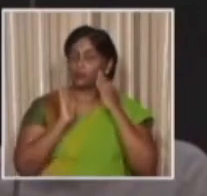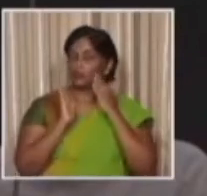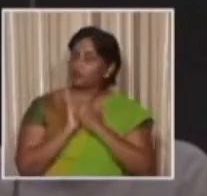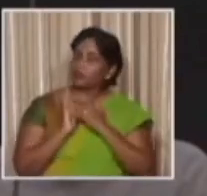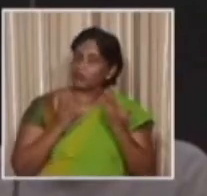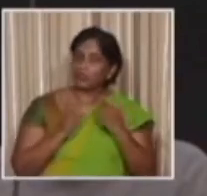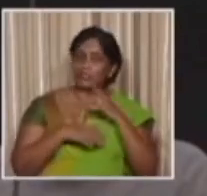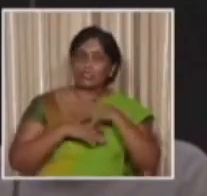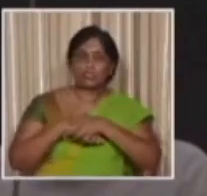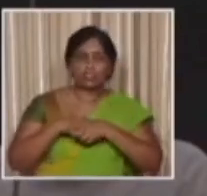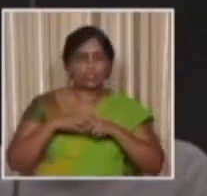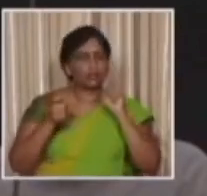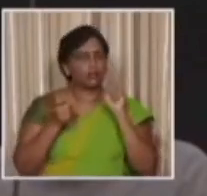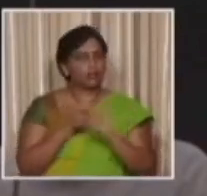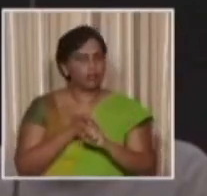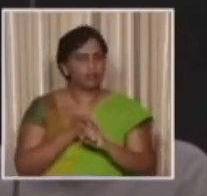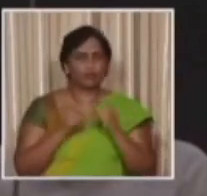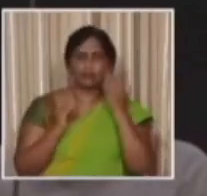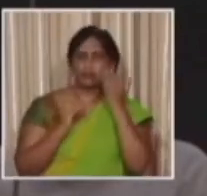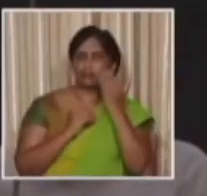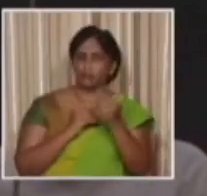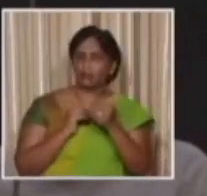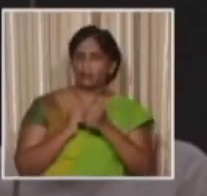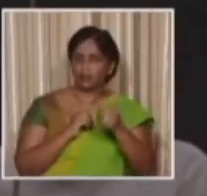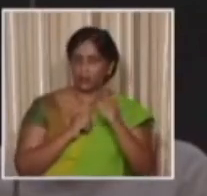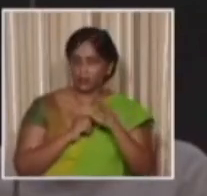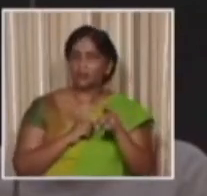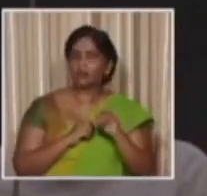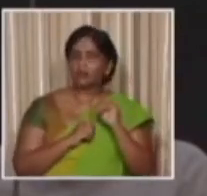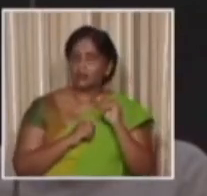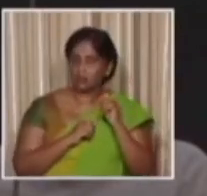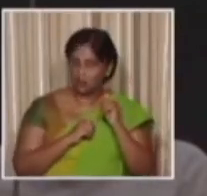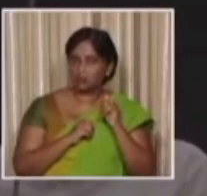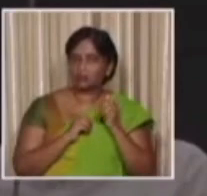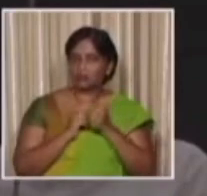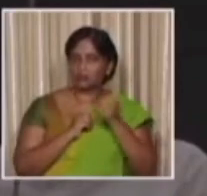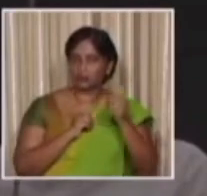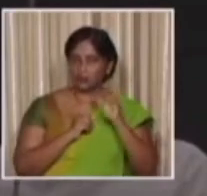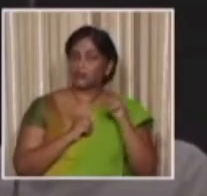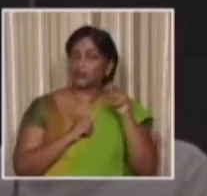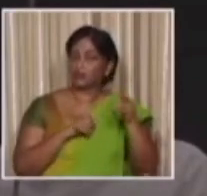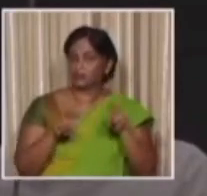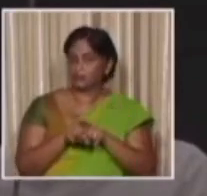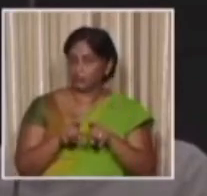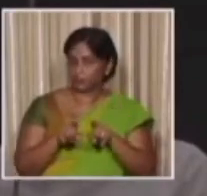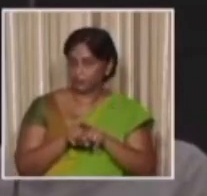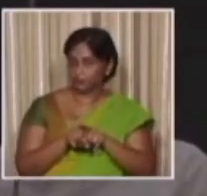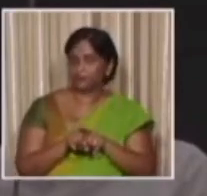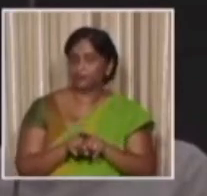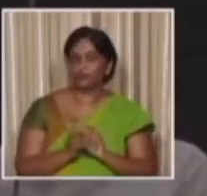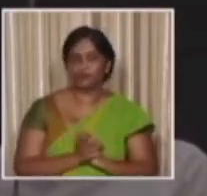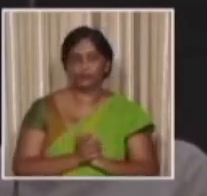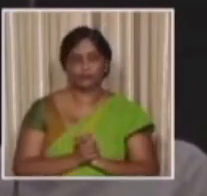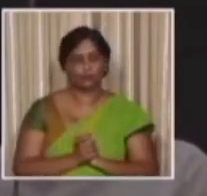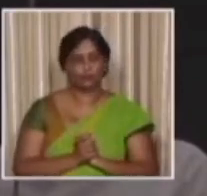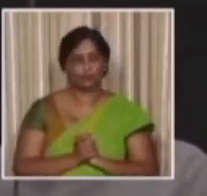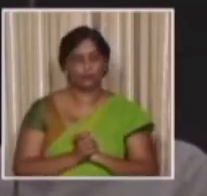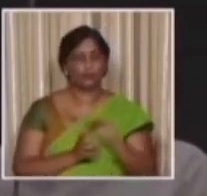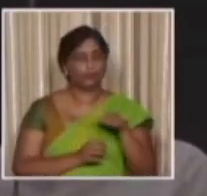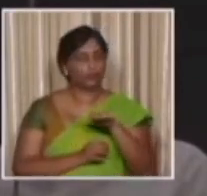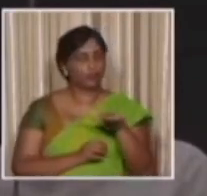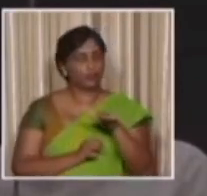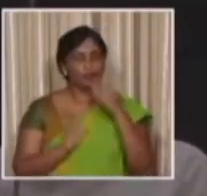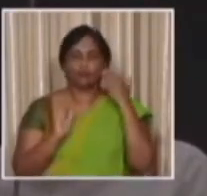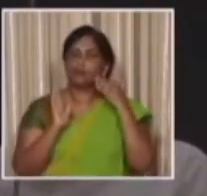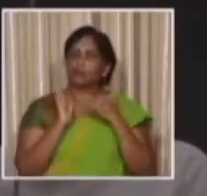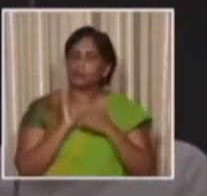என்பதான ஒரு பிம்பம் தோற்றுவிக்கப்பட்டிருக்கிறது அதே பொத்துவில் பிரதேசத்திலும் கூட ஏற்கனவே யார் யாரெல்லாம் ஒரு இடம் சம்பந்தமாக பிழையான கருத்துக்களை